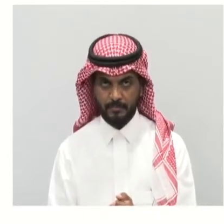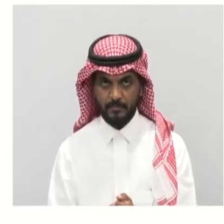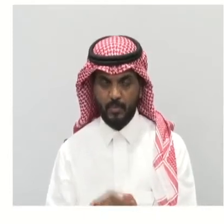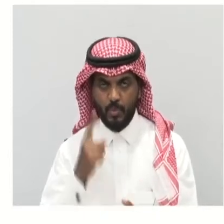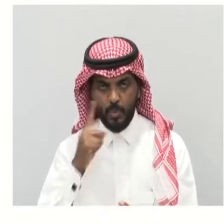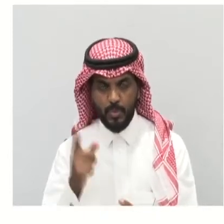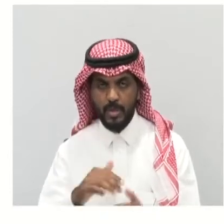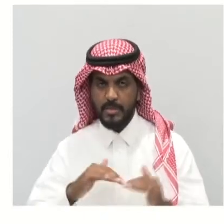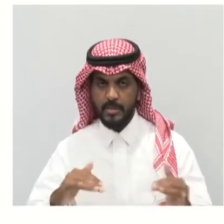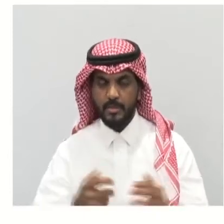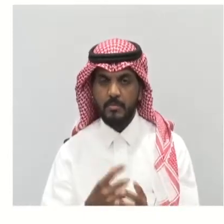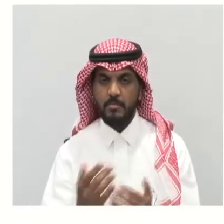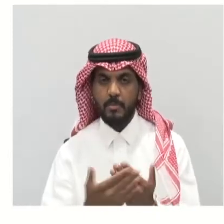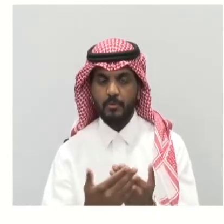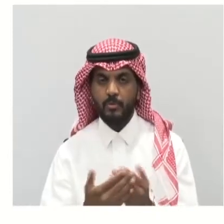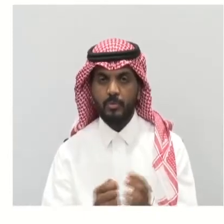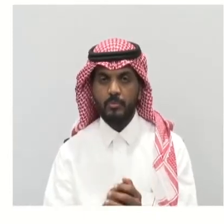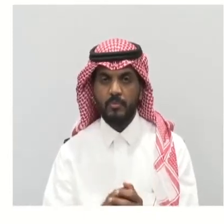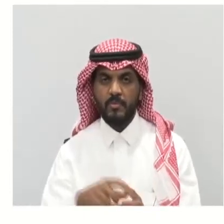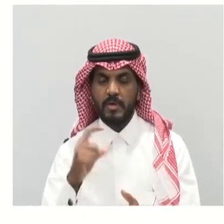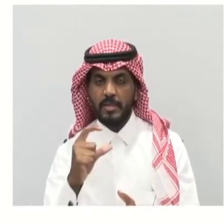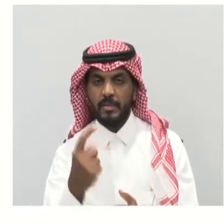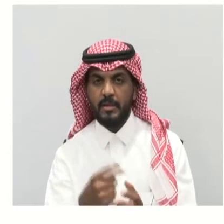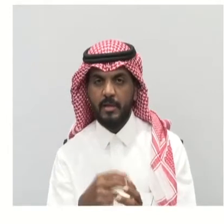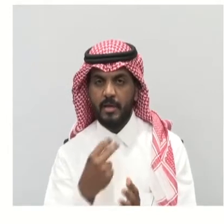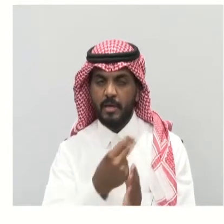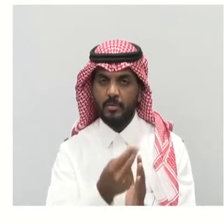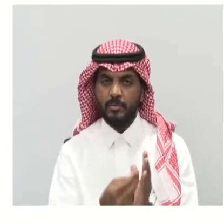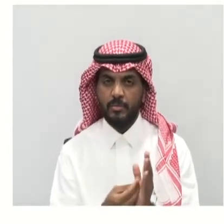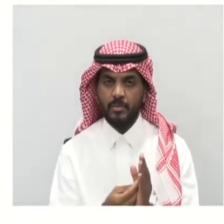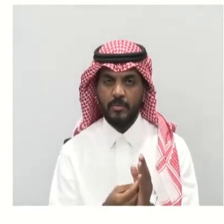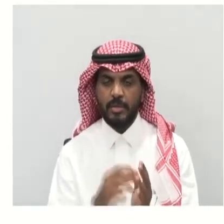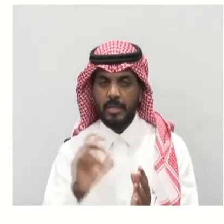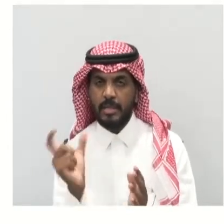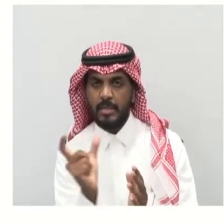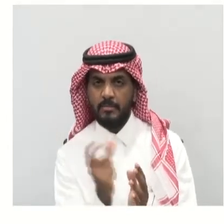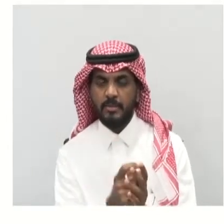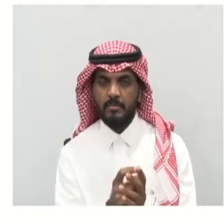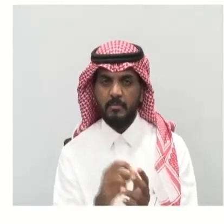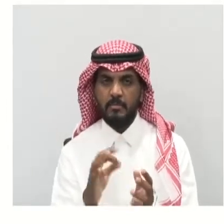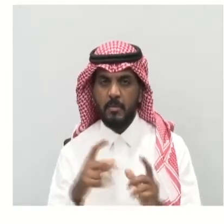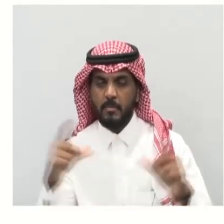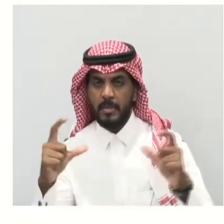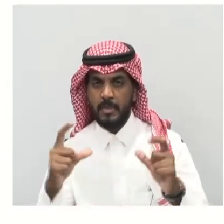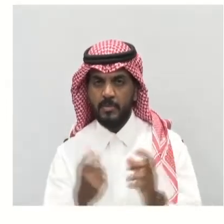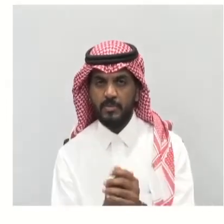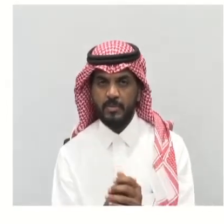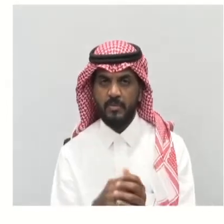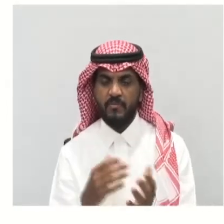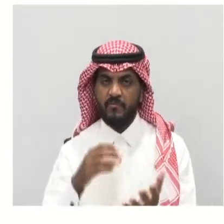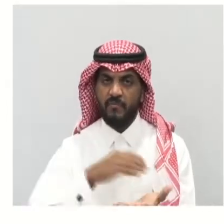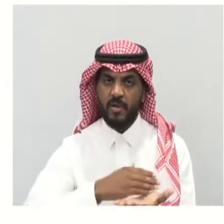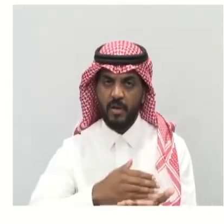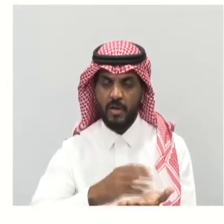هنا يا صغاري المطلوب فقرة دال، اكتبوا الكلمة مما بين القوسين في